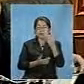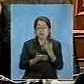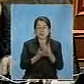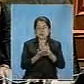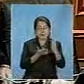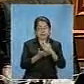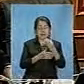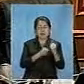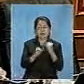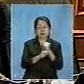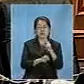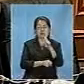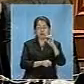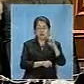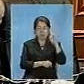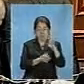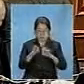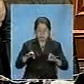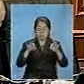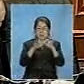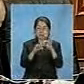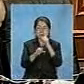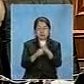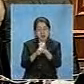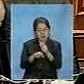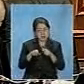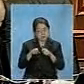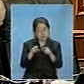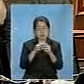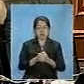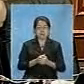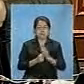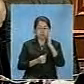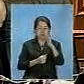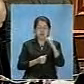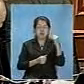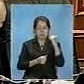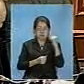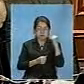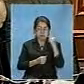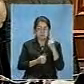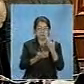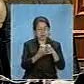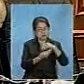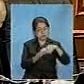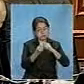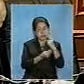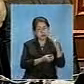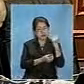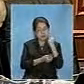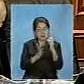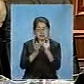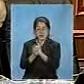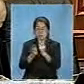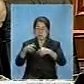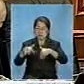จะทำงานคู่ขนานไปกับส่วนสำคัญอื่นๆที่จะทำให้เกิดเสถียรภาพทั้งทางเศรษฐกิจทางสังคมของประเท